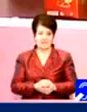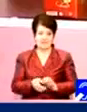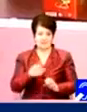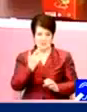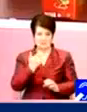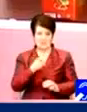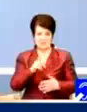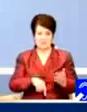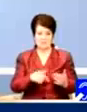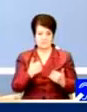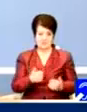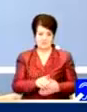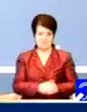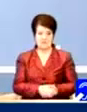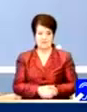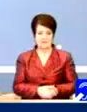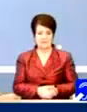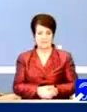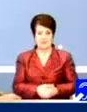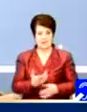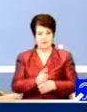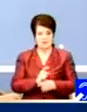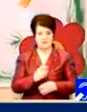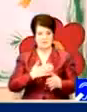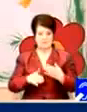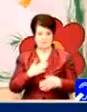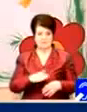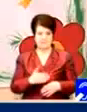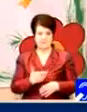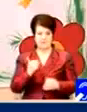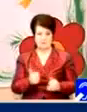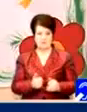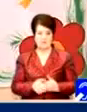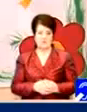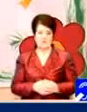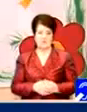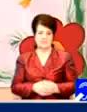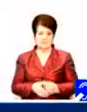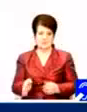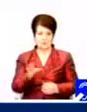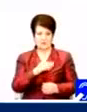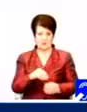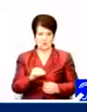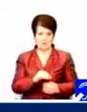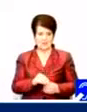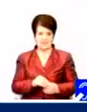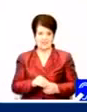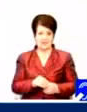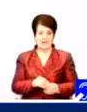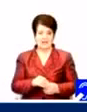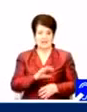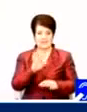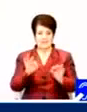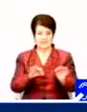sat. Sperăm să fie bine. Nu am cuvinte. Foarte frumos, foarte, cum s-a menționat, cred că este o grădiniță după toate standardele